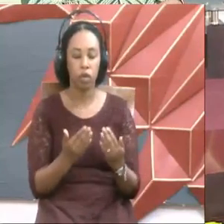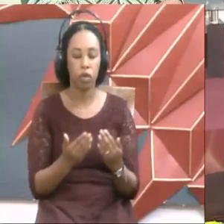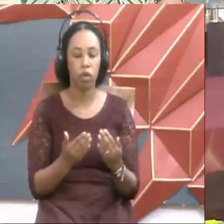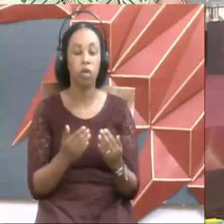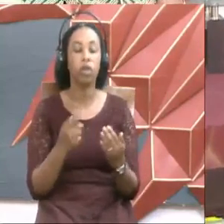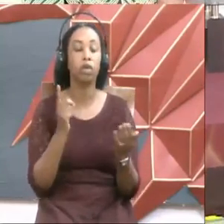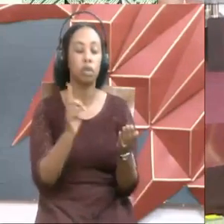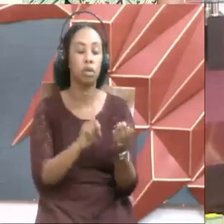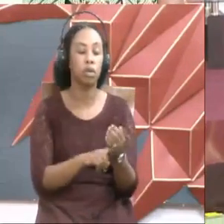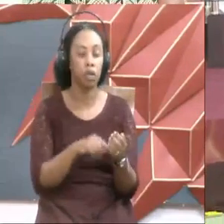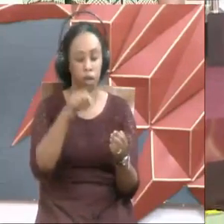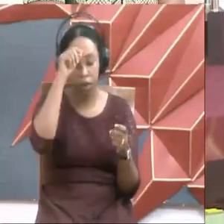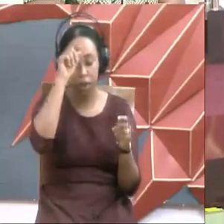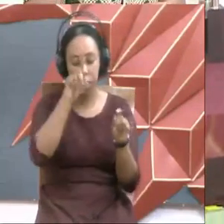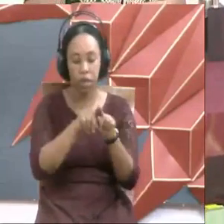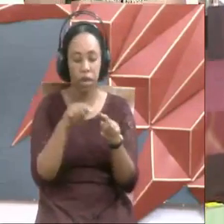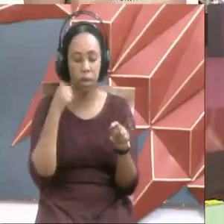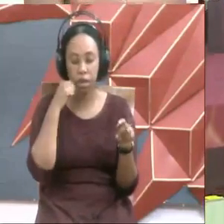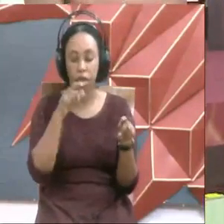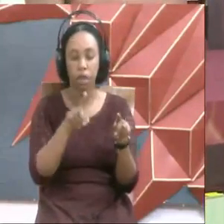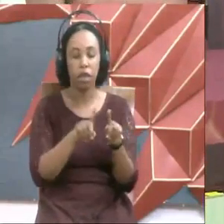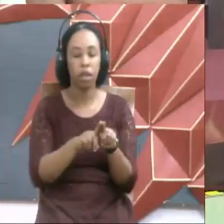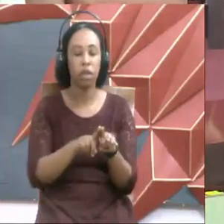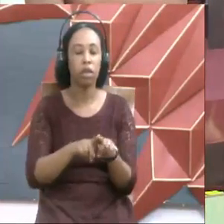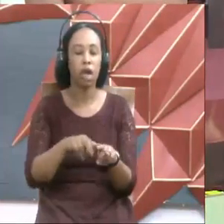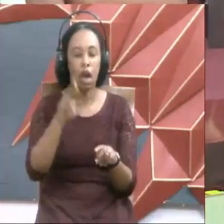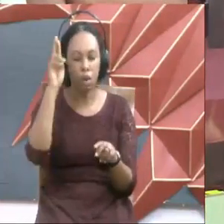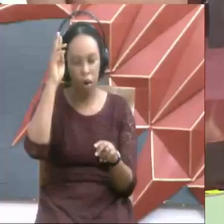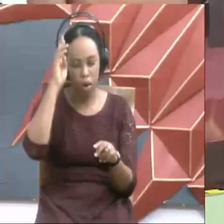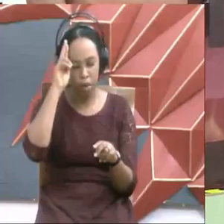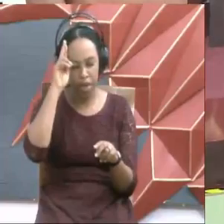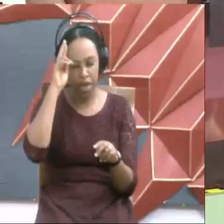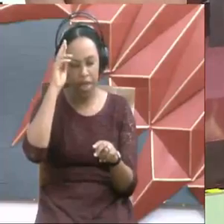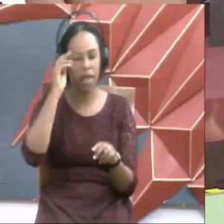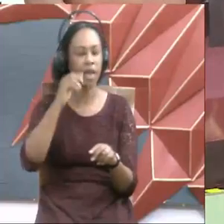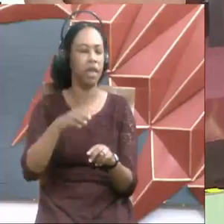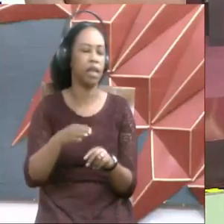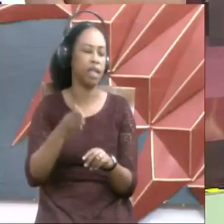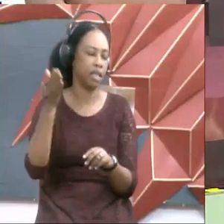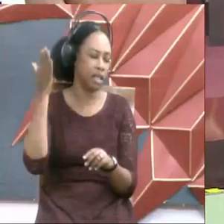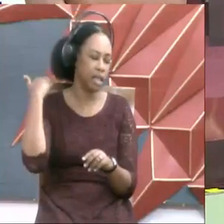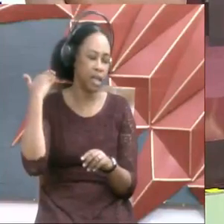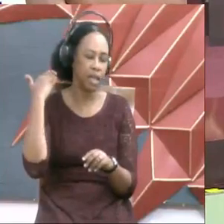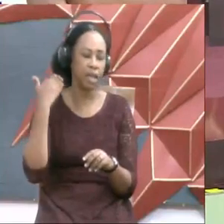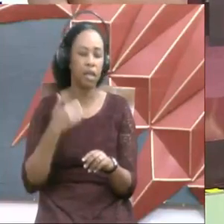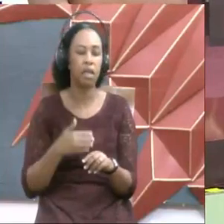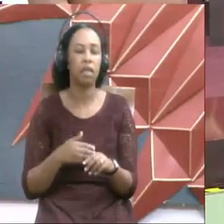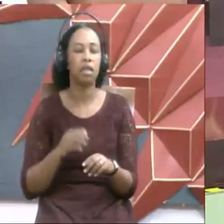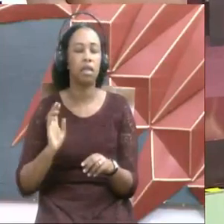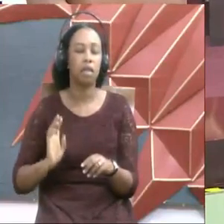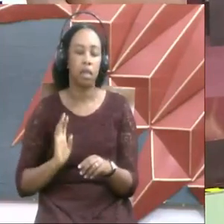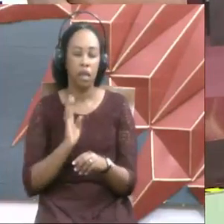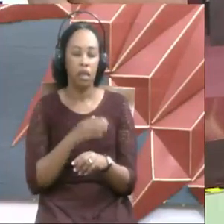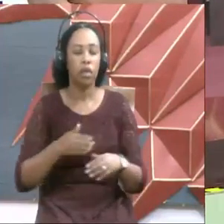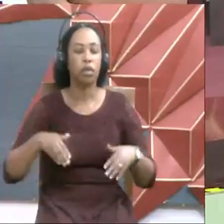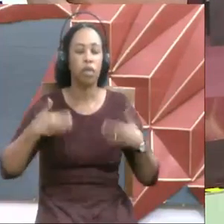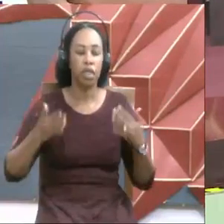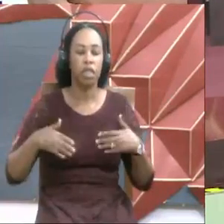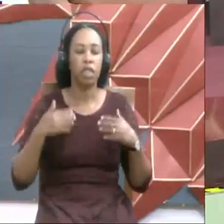mwene data n'abashiki bacu abo wamenye kera isitarashyirwaho urufatiro, natwe tunezeranwe